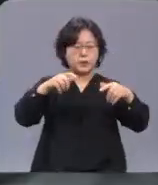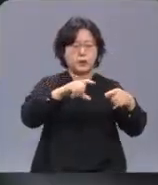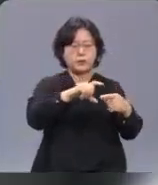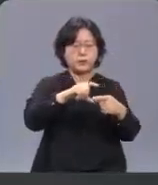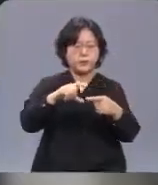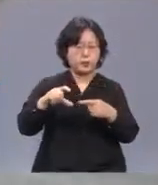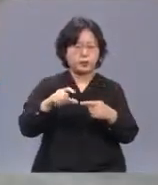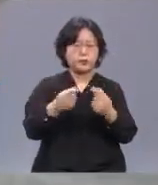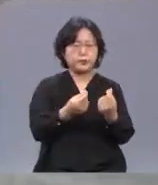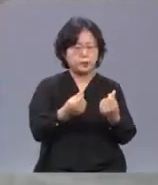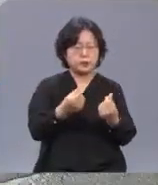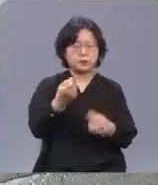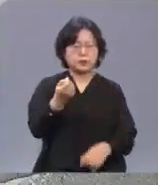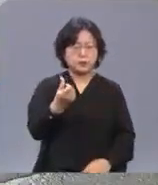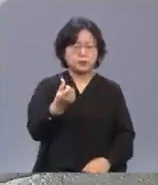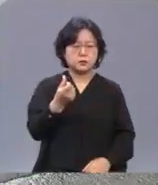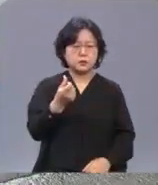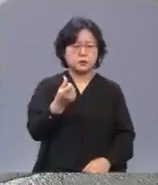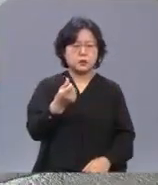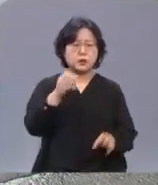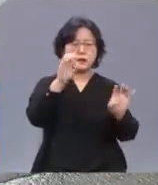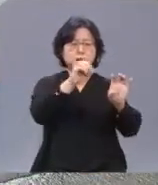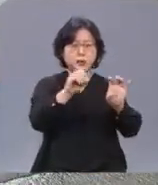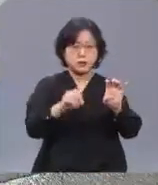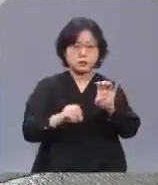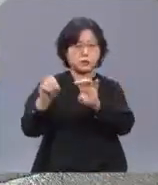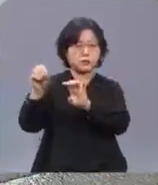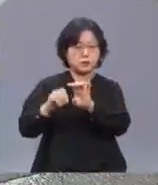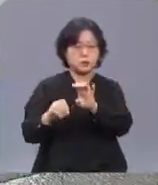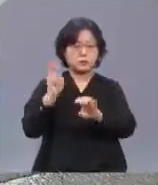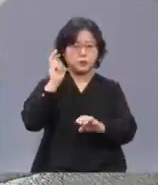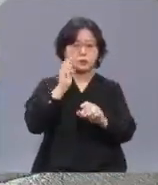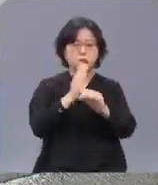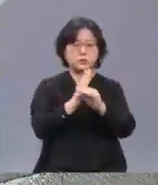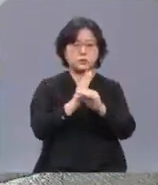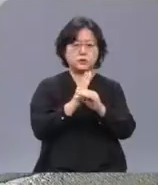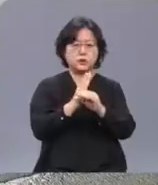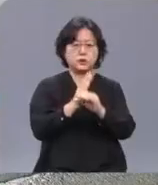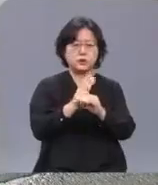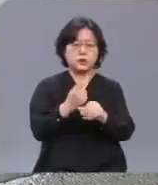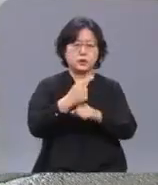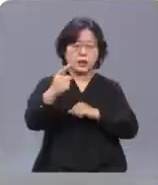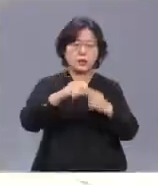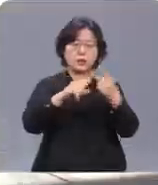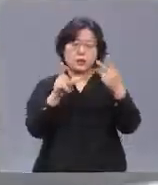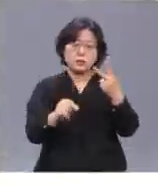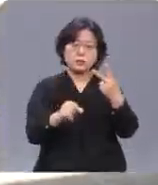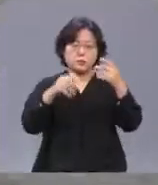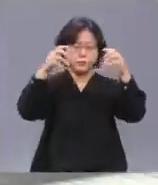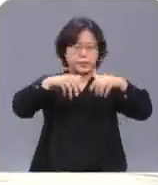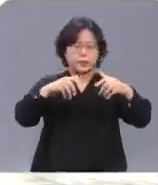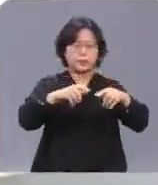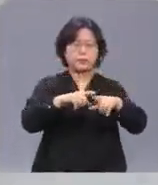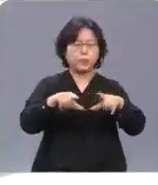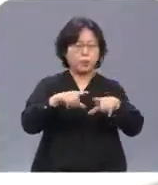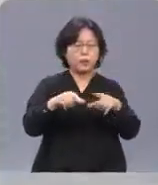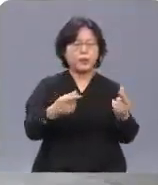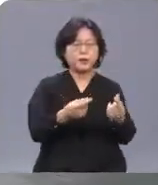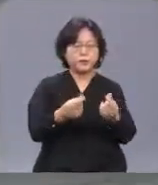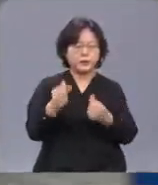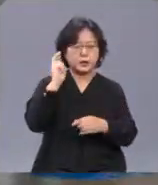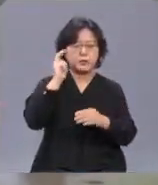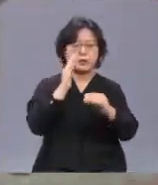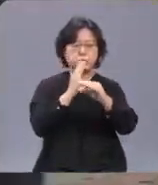평년보다 비슷하거나 적을 확률이 각각 40%로 나타났습니다. 한편 내년 2월 강수량은 평년과 비슷할